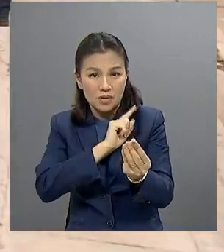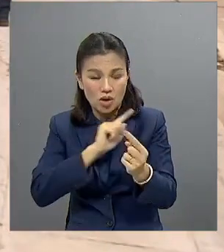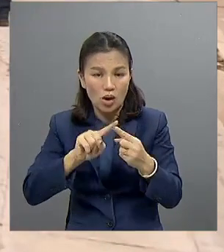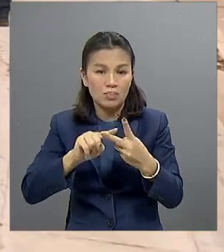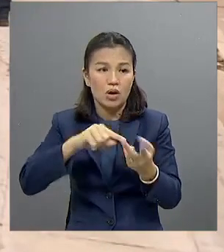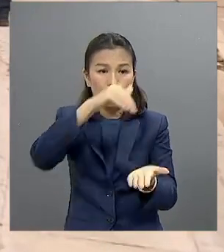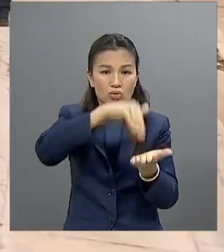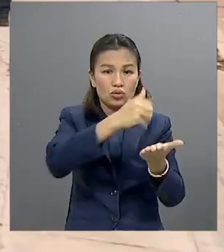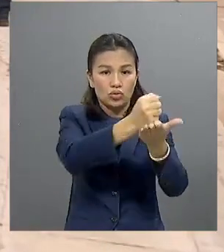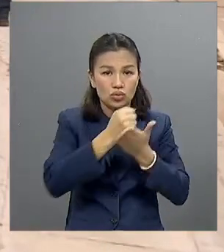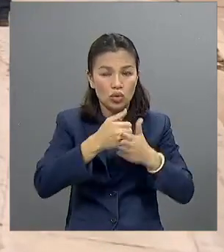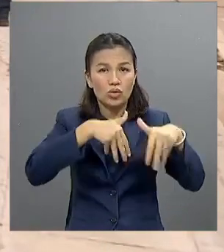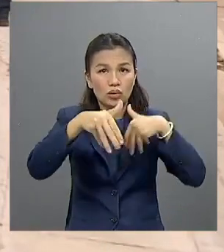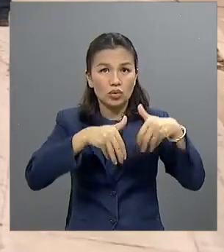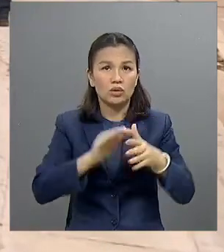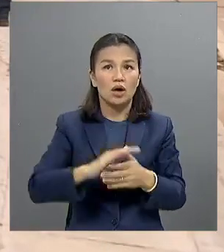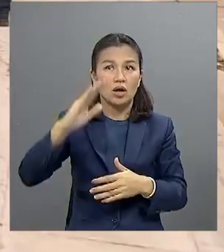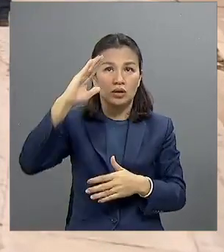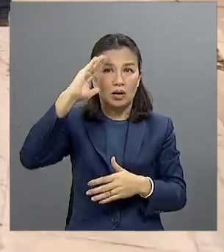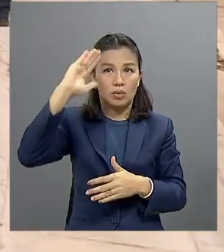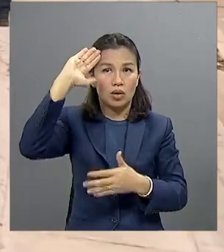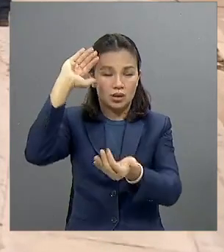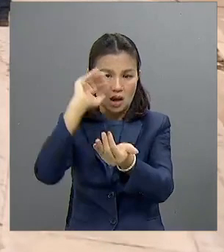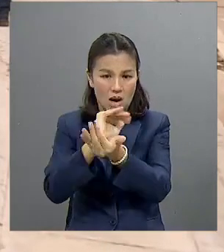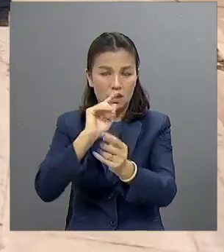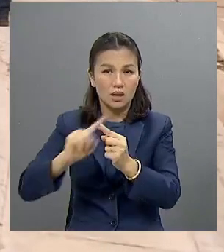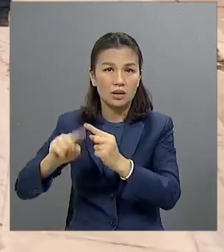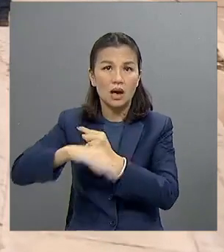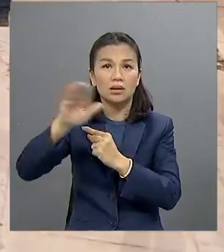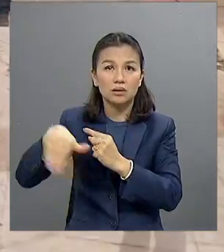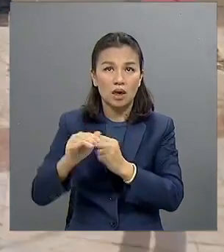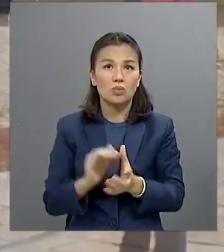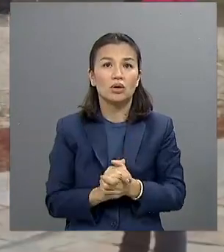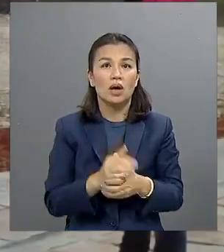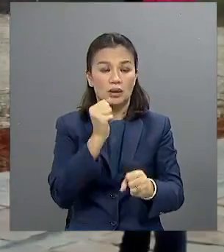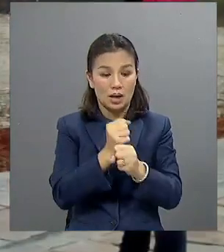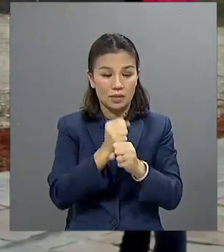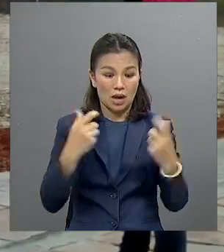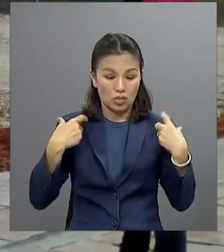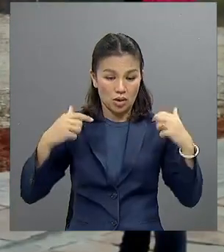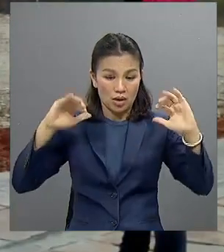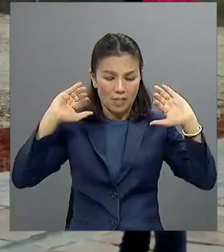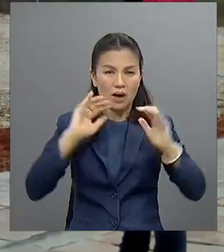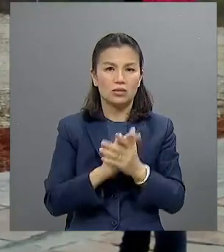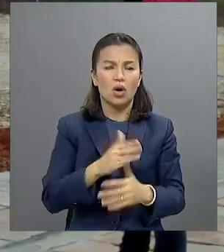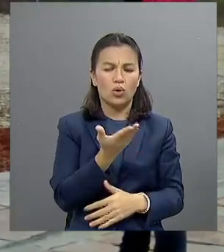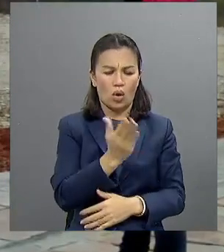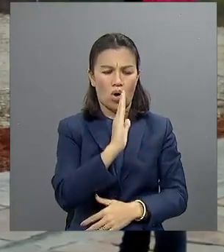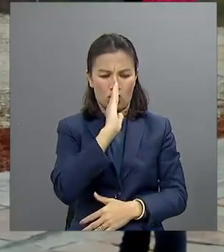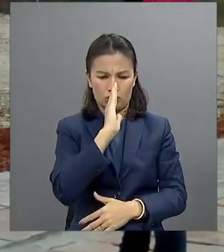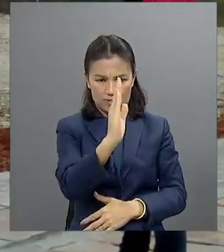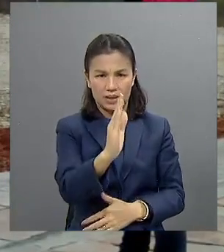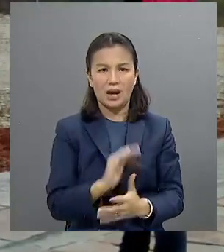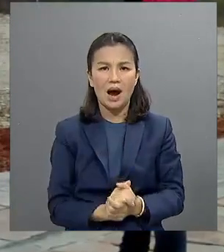จ้าหน้าที่ทหารทุกส่วนทุกภาคส่วนของหน่วยงานรัฐนะครับขอให้เป็นกลางขอให้คุณฟัง